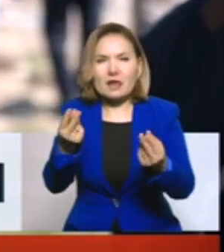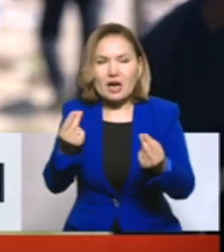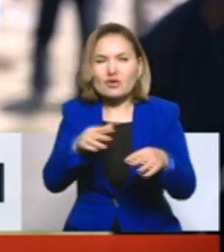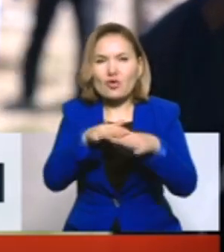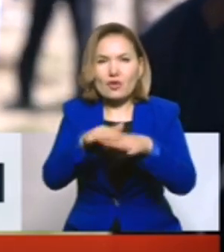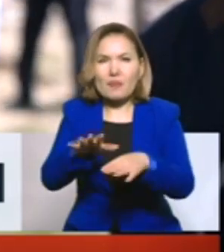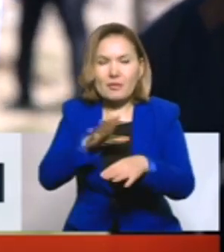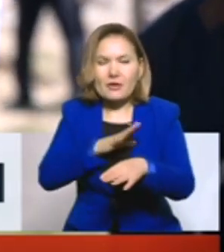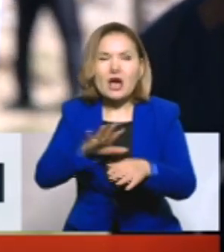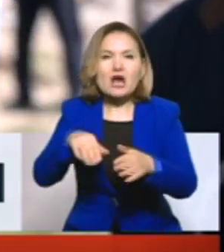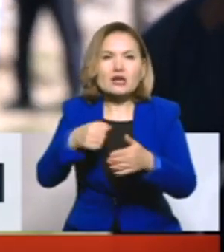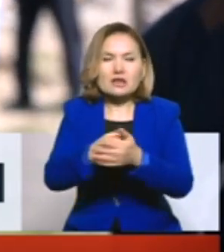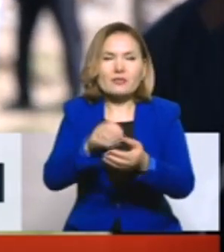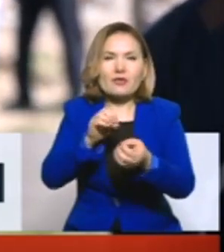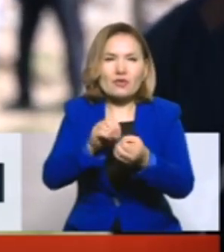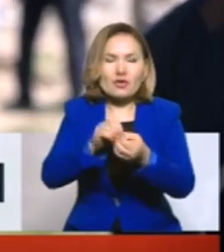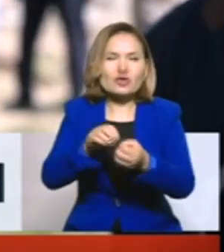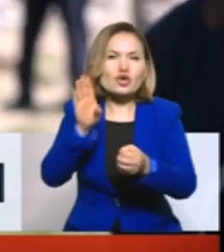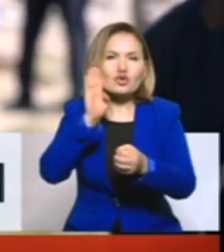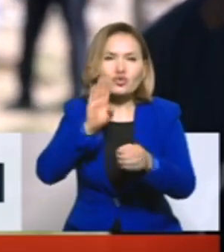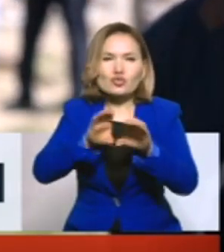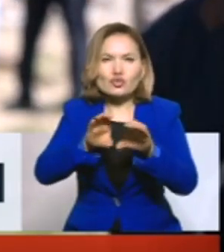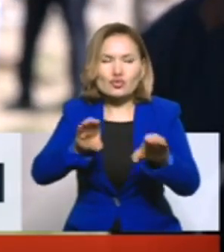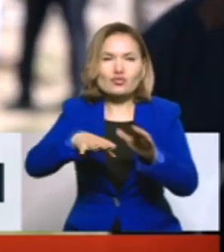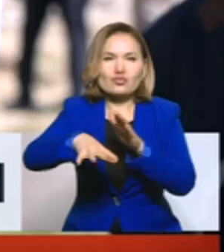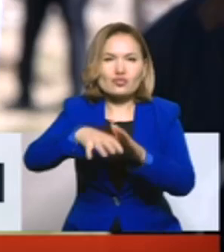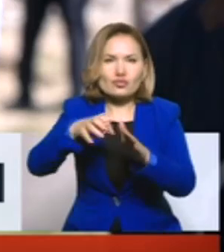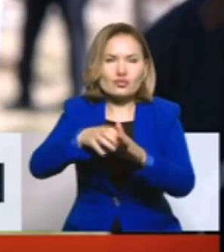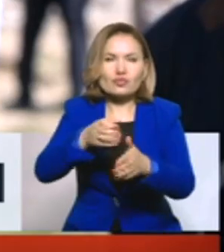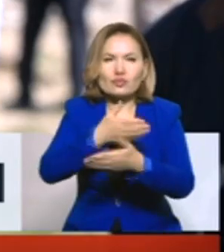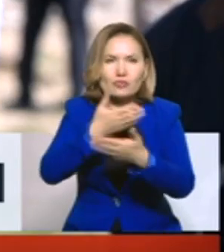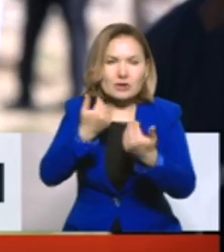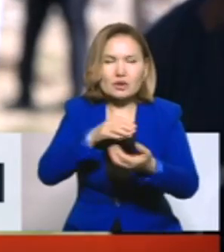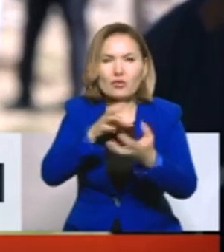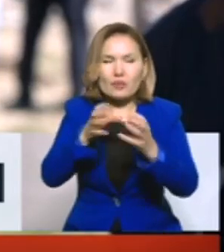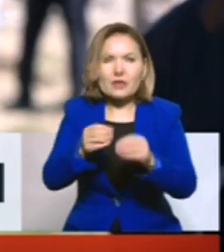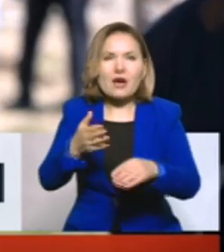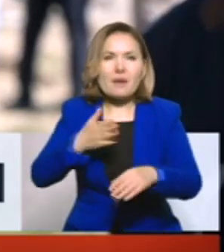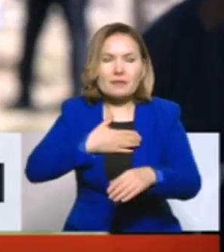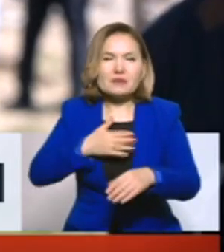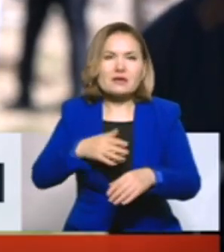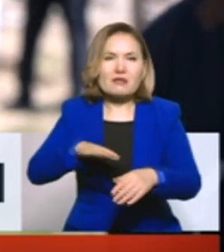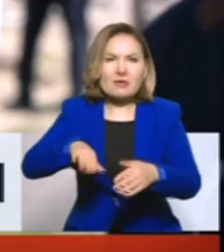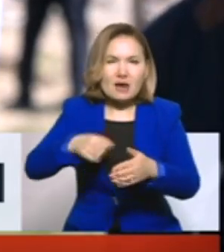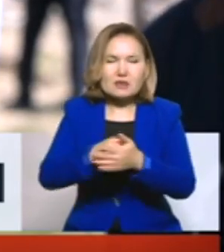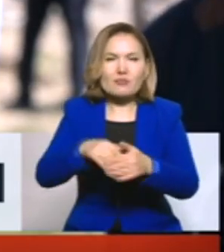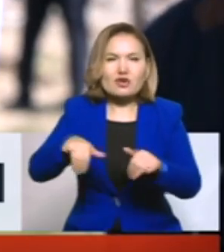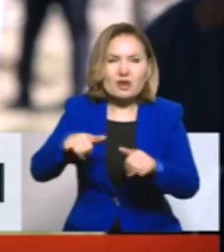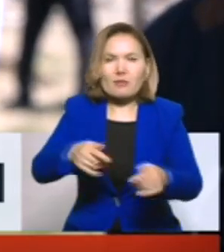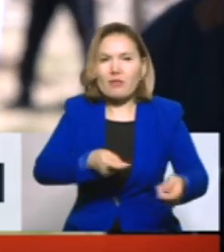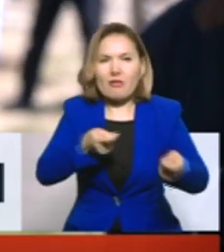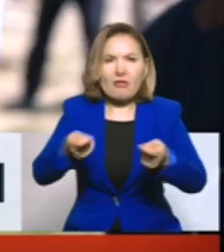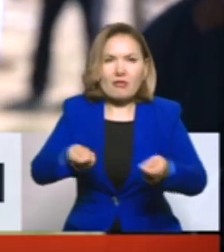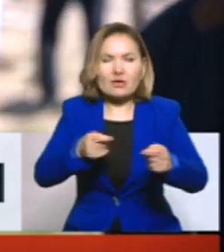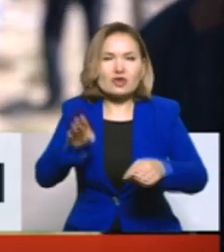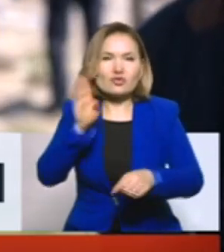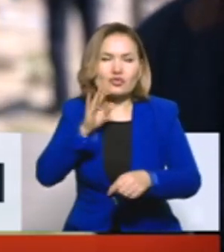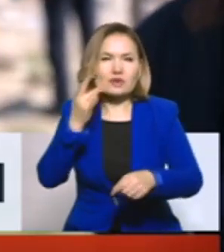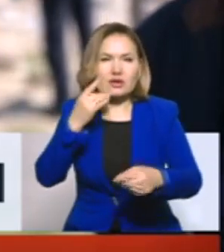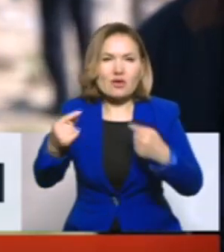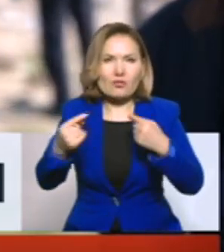мына орасы ғой 21-ші ғасырда шетелдегілер біз кнопканы басып су ішіп отыр ғой біз шелекпен тасып жүрміз әлі баяғы апаларымыздың